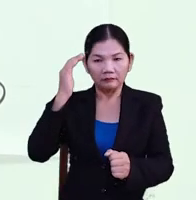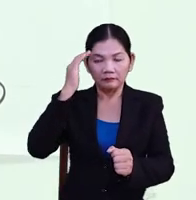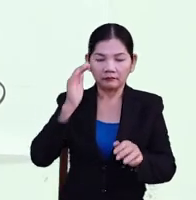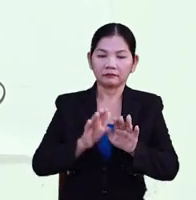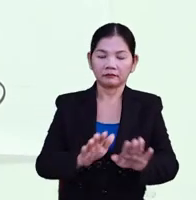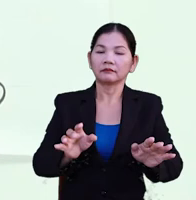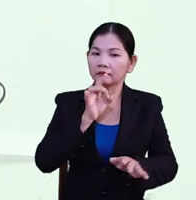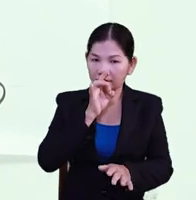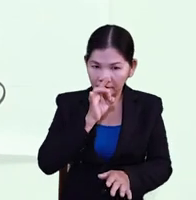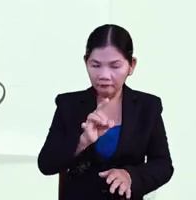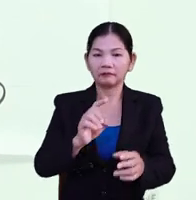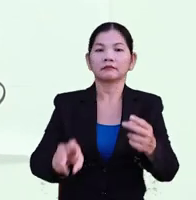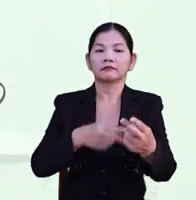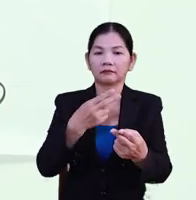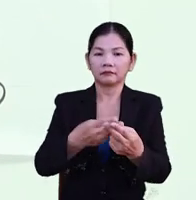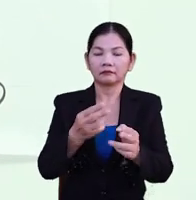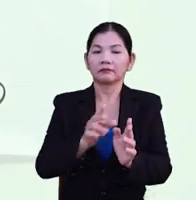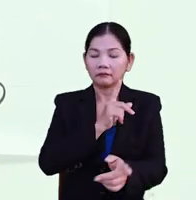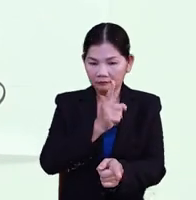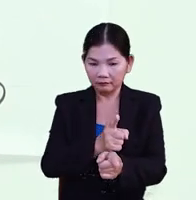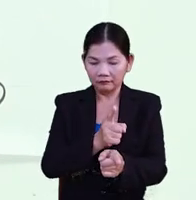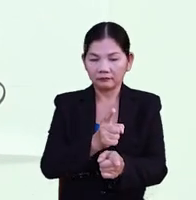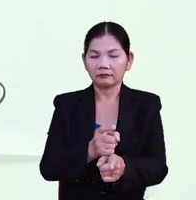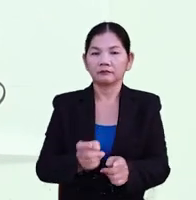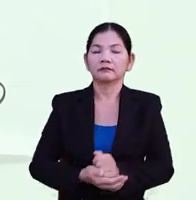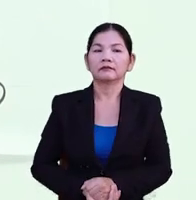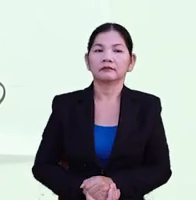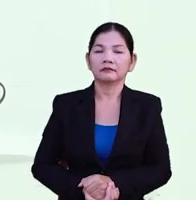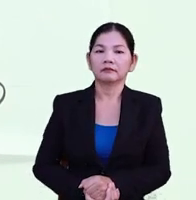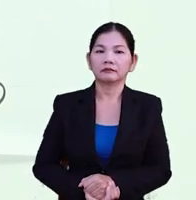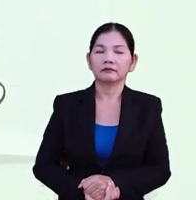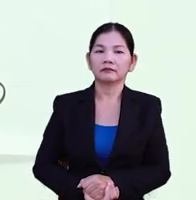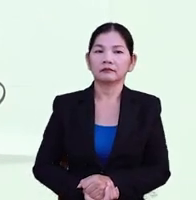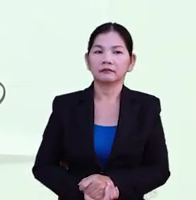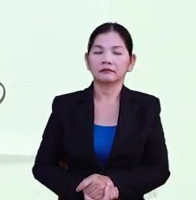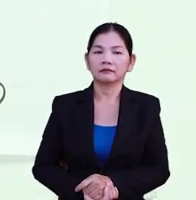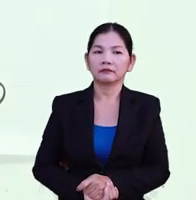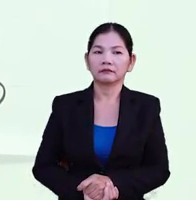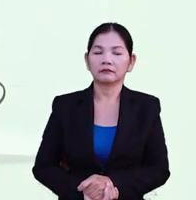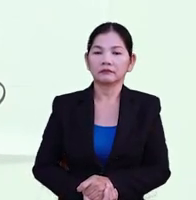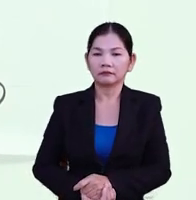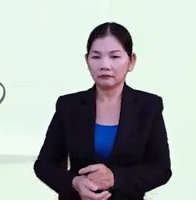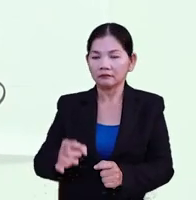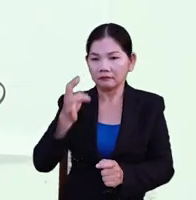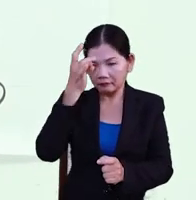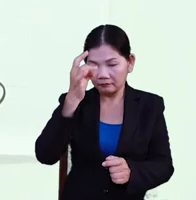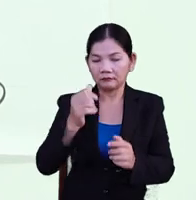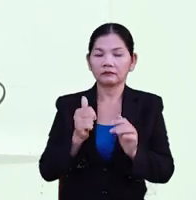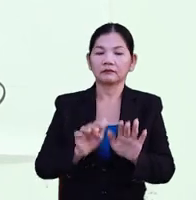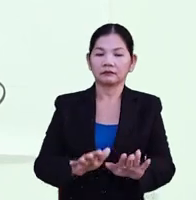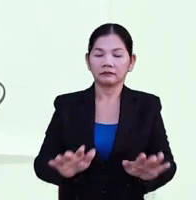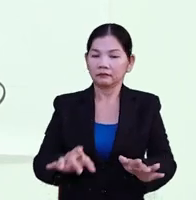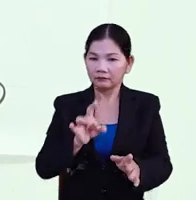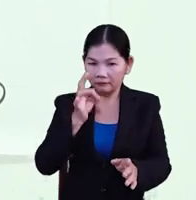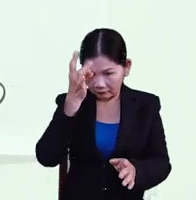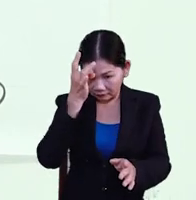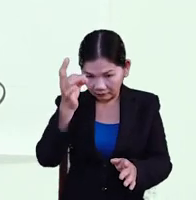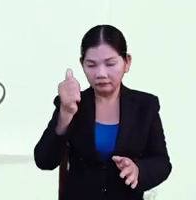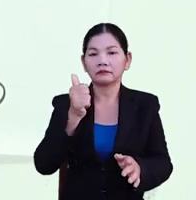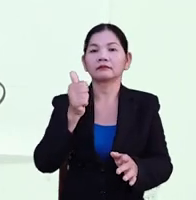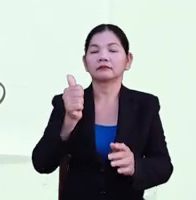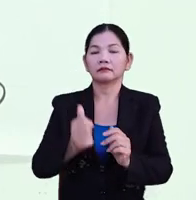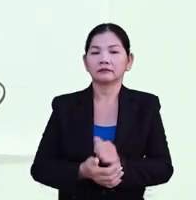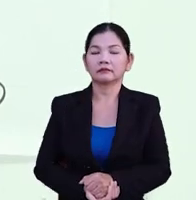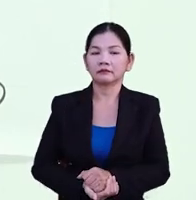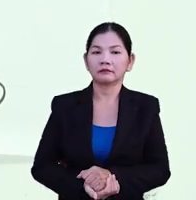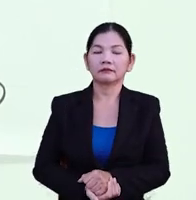ឃឹមថាកូនកូនប្រកាសជាឆ្លើយបានត្រឹមត្រូវណាកូនណាចាព្រោះកូនសិស្សរបស់អ្នកគ្រូពិតជាពូកែពូកែ